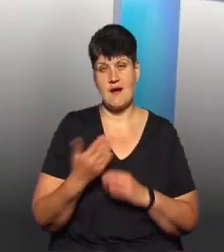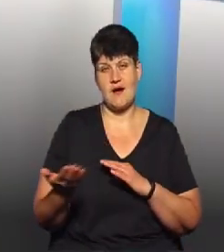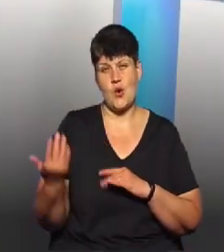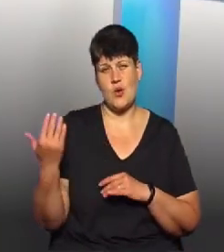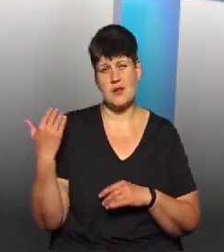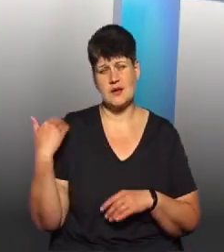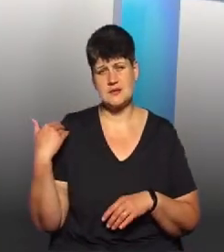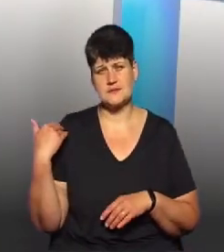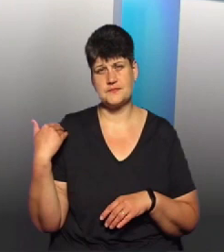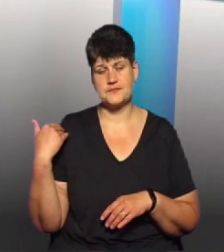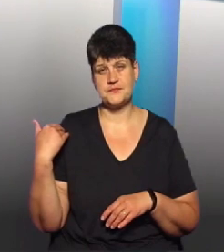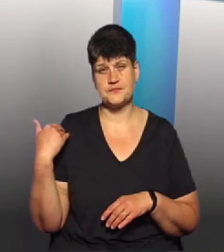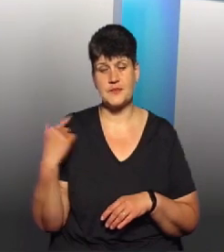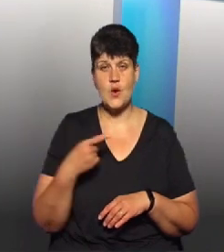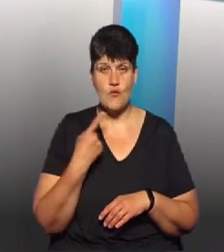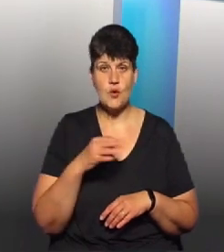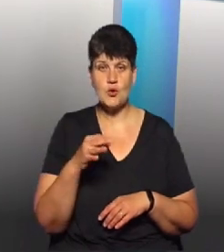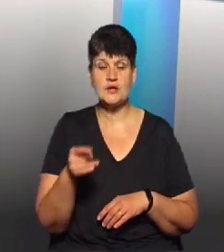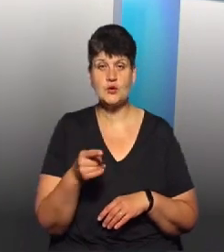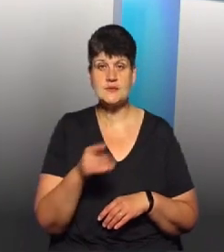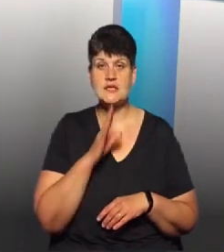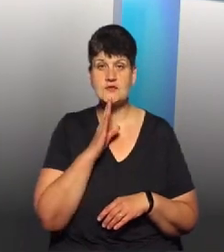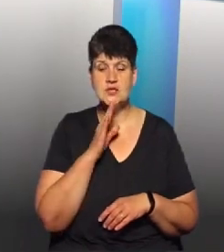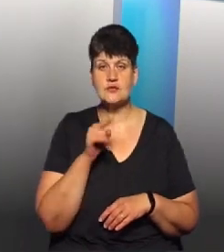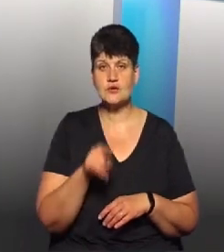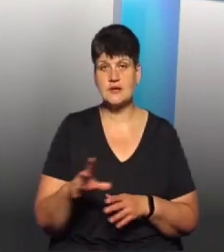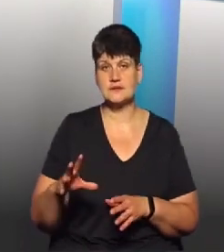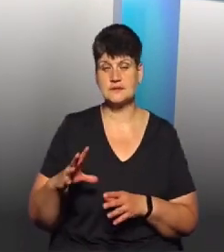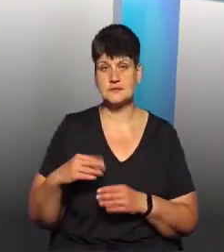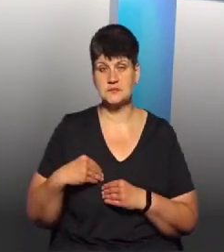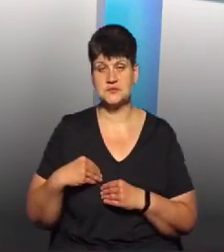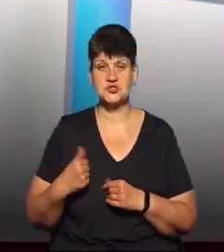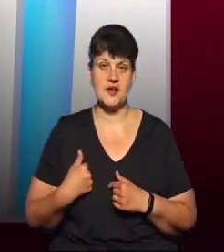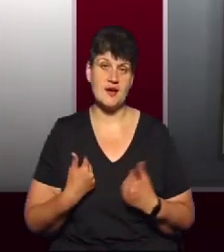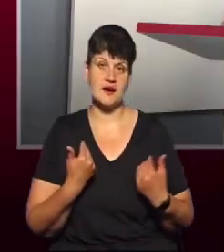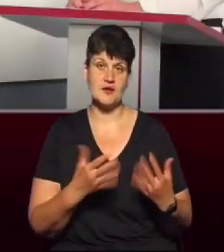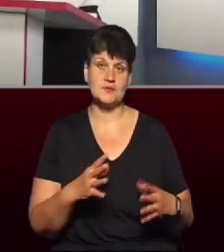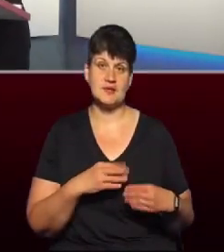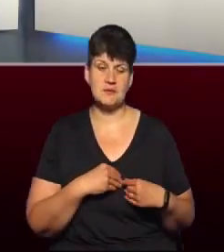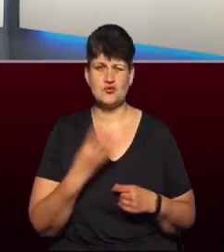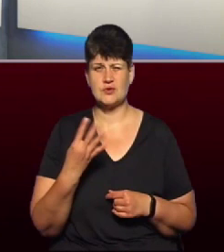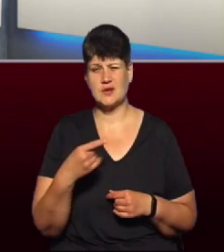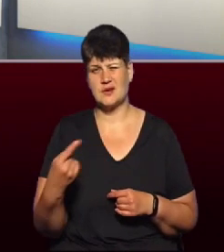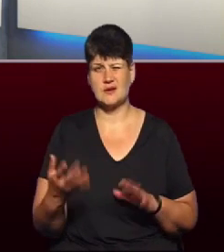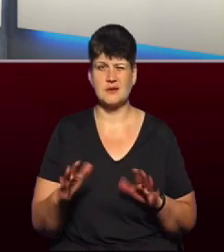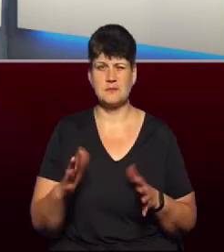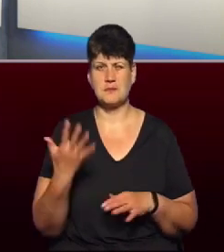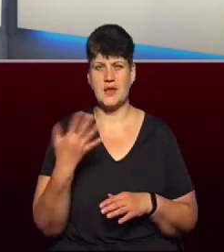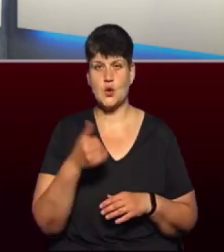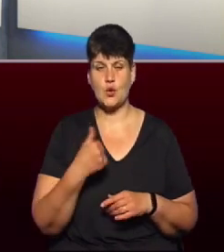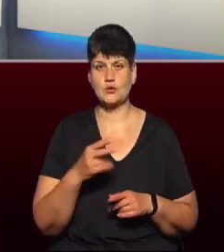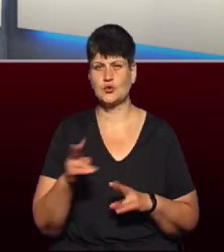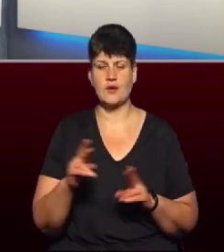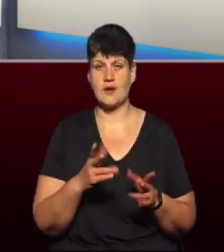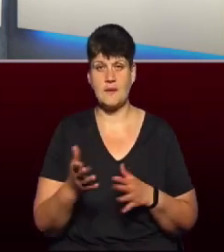колись, ну, я говорю про тернопільських дівчат, вони зі мною вже, чи я з ними, 4-5 років. Як то. І ми